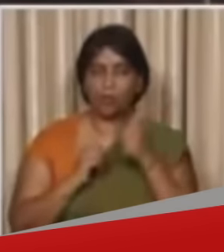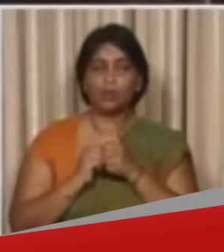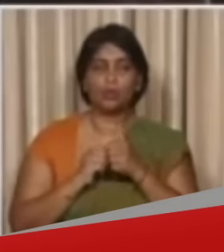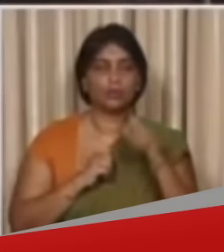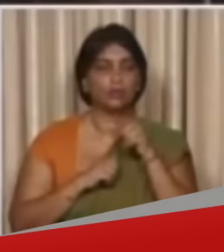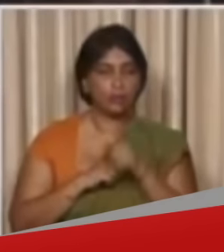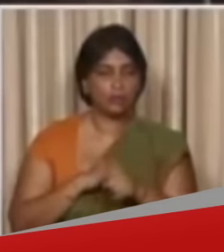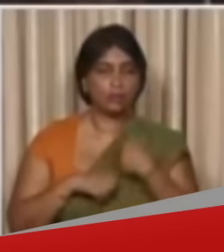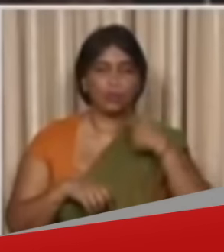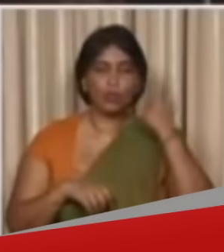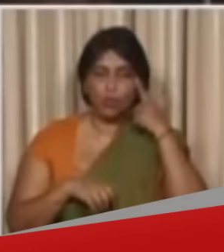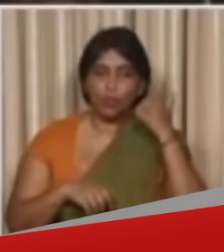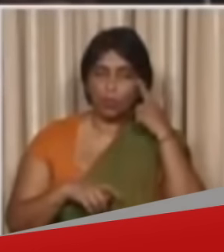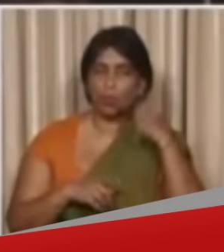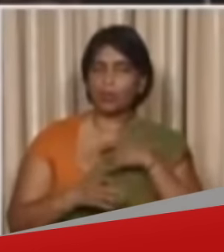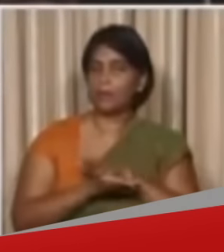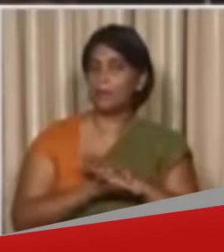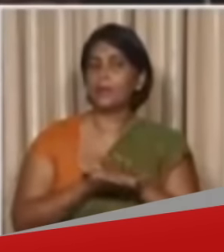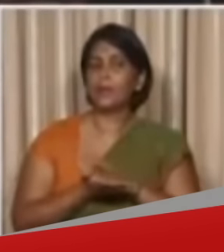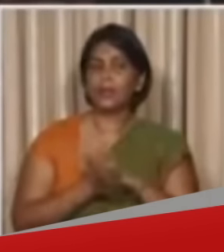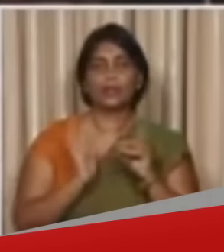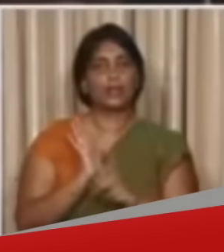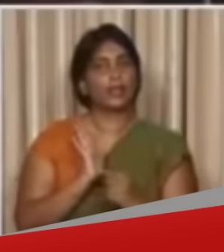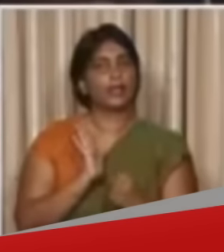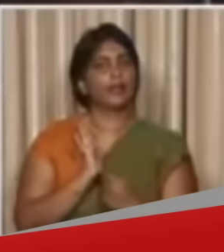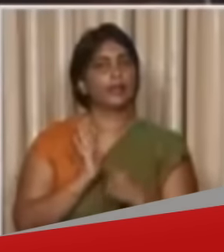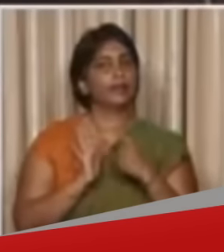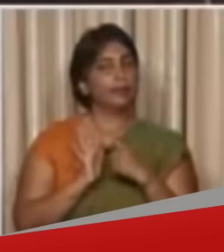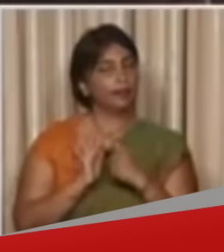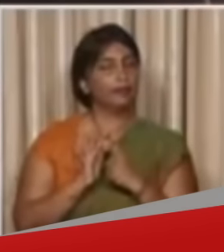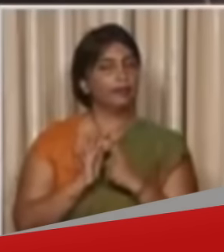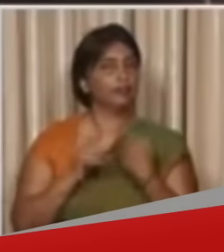කියලා දැනම පැහැදිලිවම LTT ගිනුමට මේක